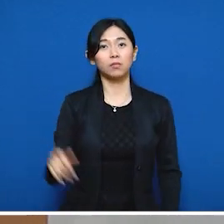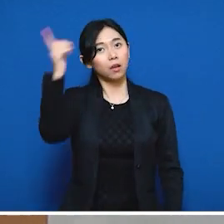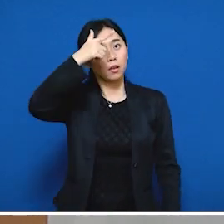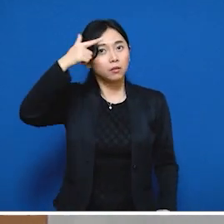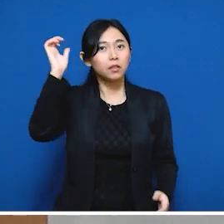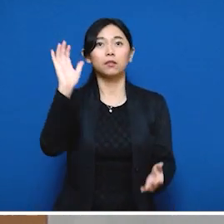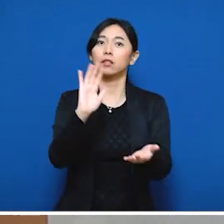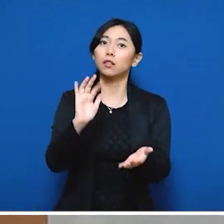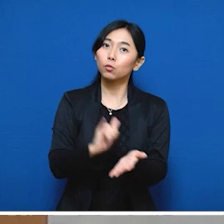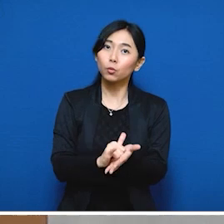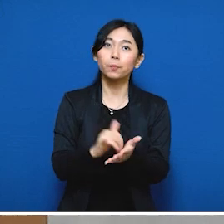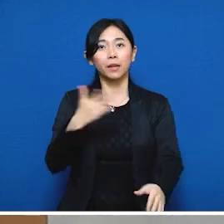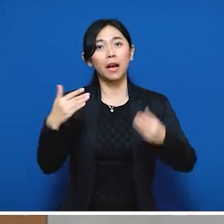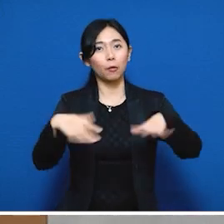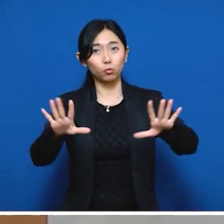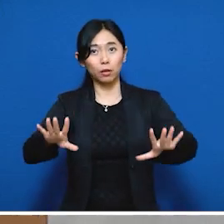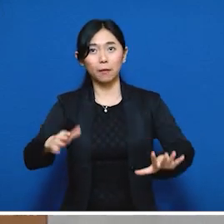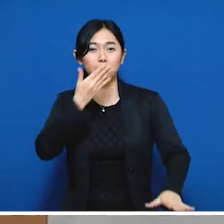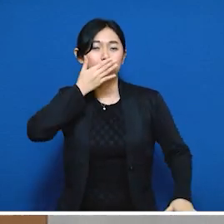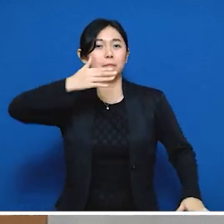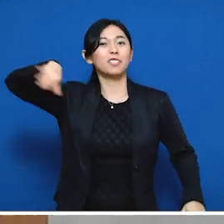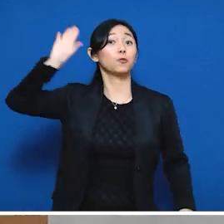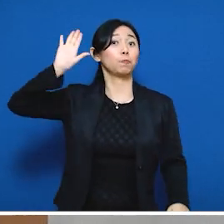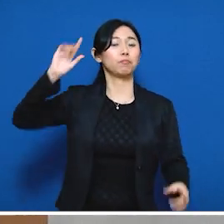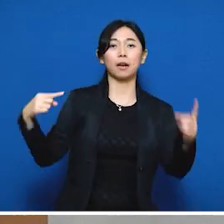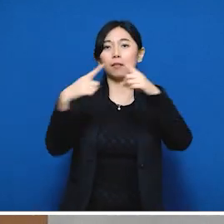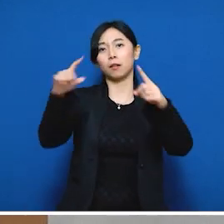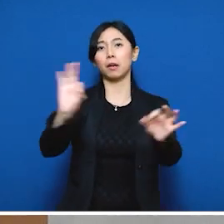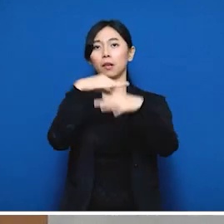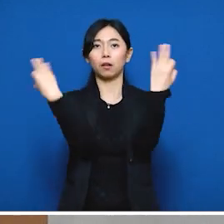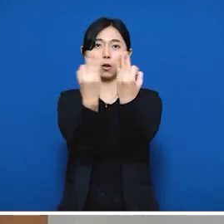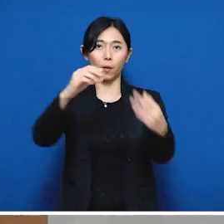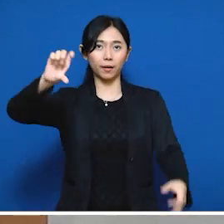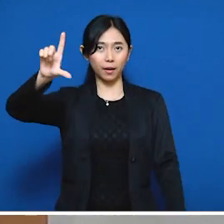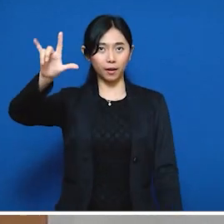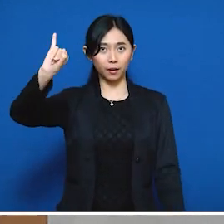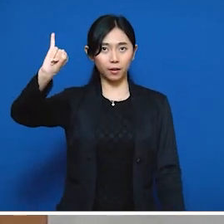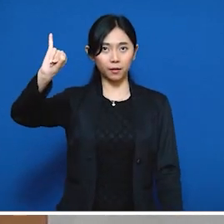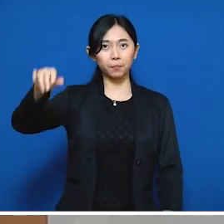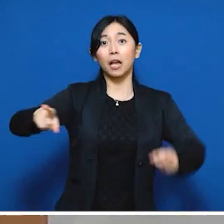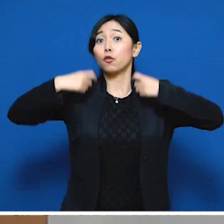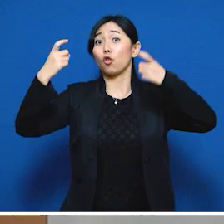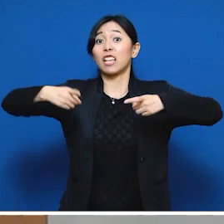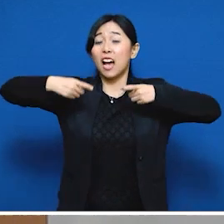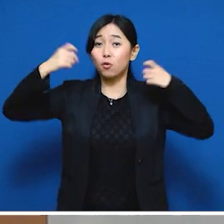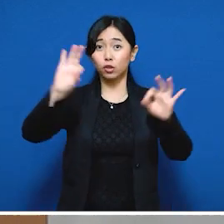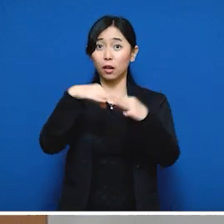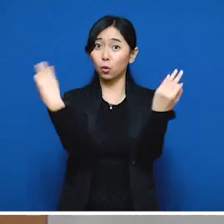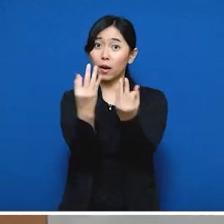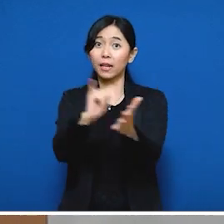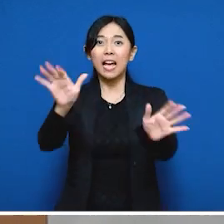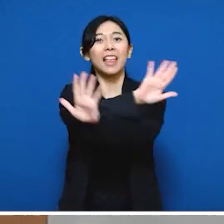Sebab itu, aku telah bersumpah kepada keluarga Eli bahwa dosa keluarga Eli tak